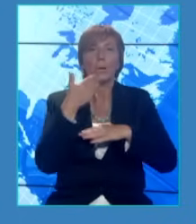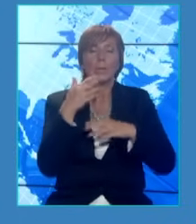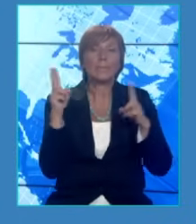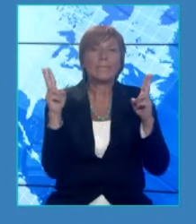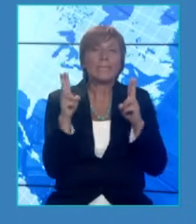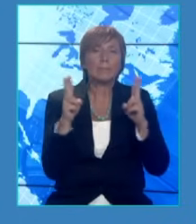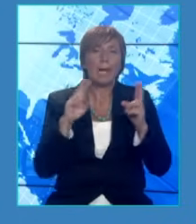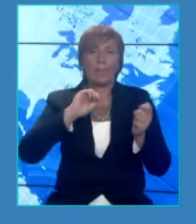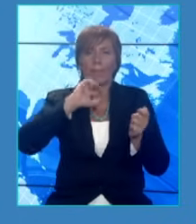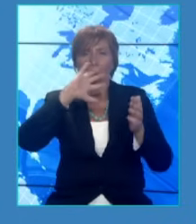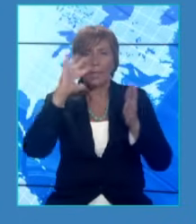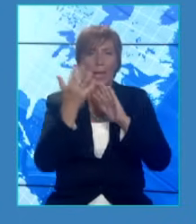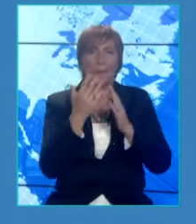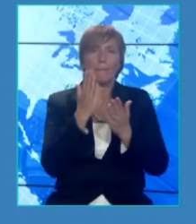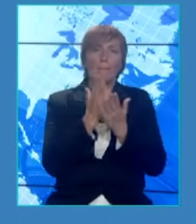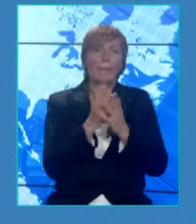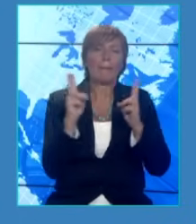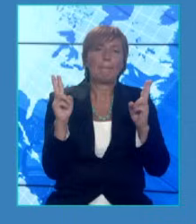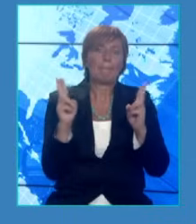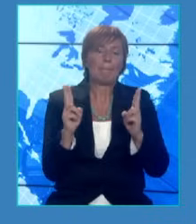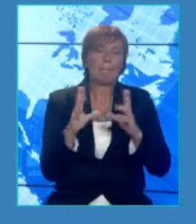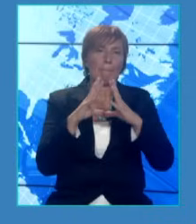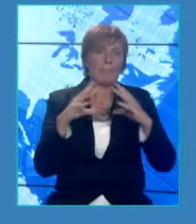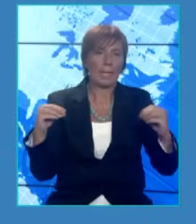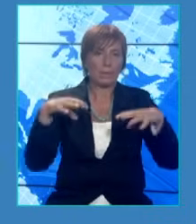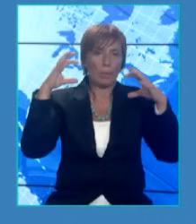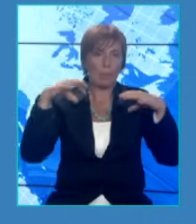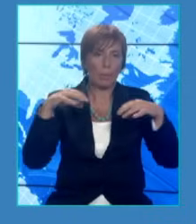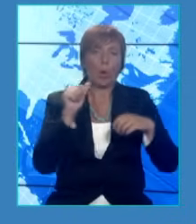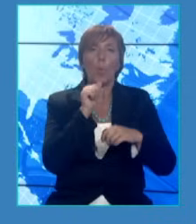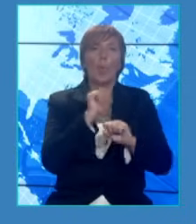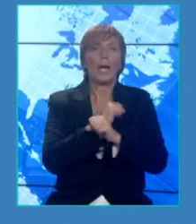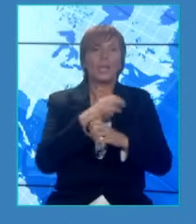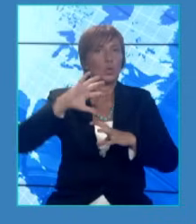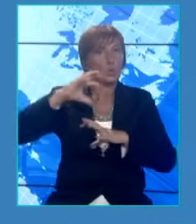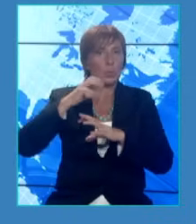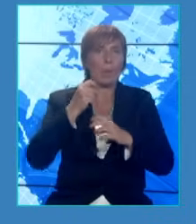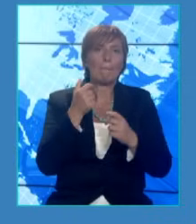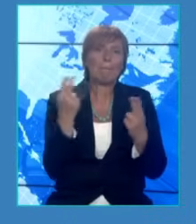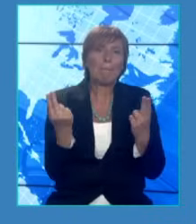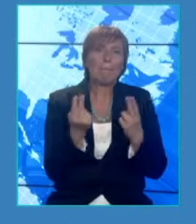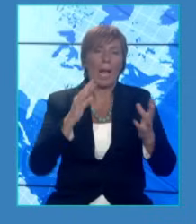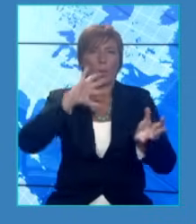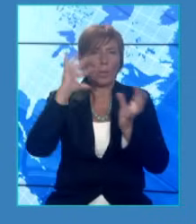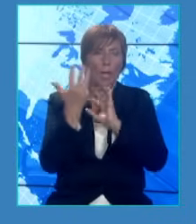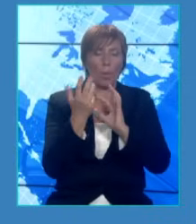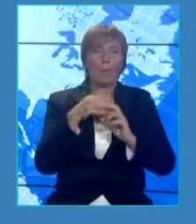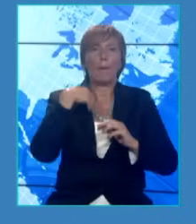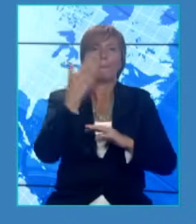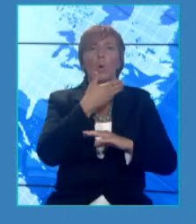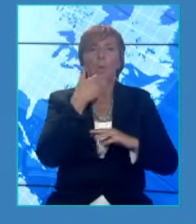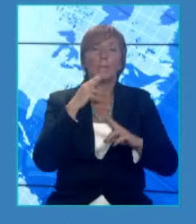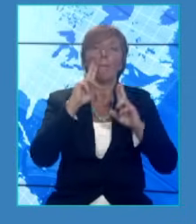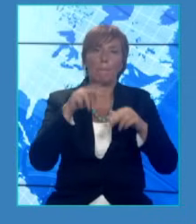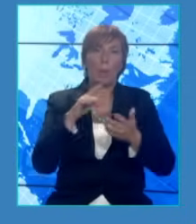poslijepodneva uz smanjenje na oblake padaline postupno prestaju. U Hercegovini sunčano uz malu do umjerenu na oblaku. Poslijepodne